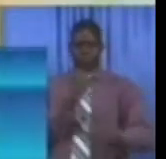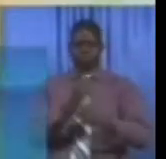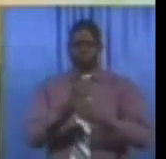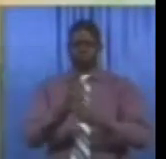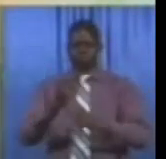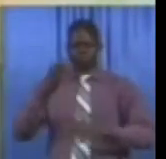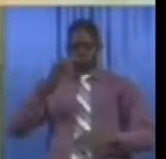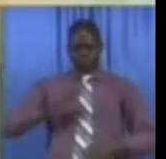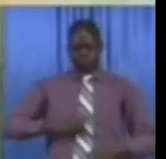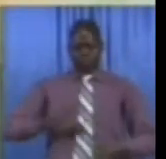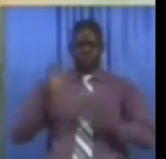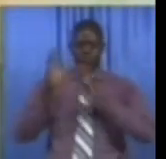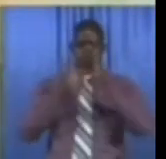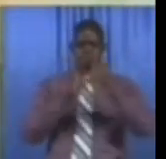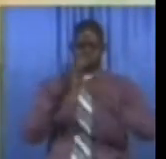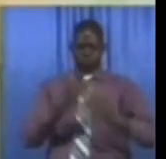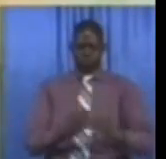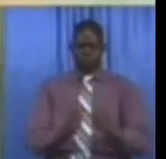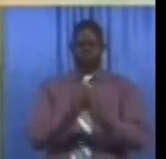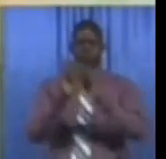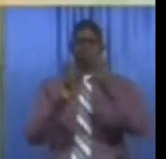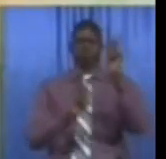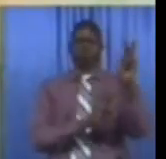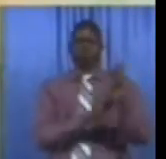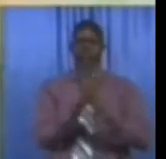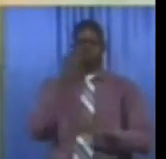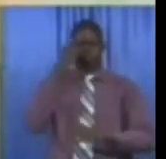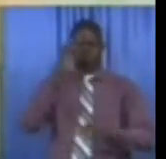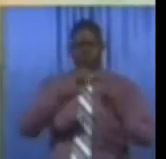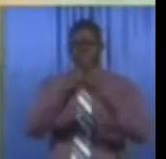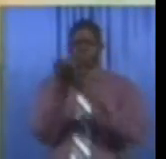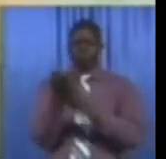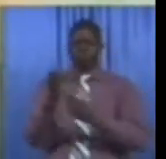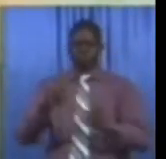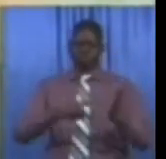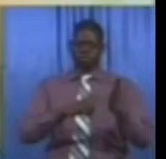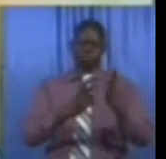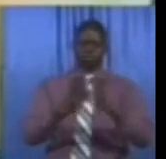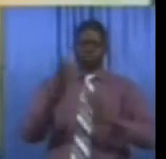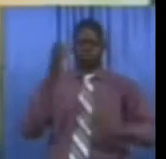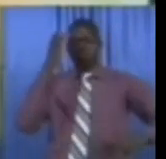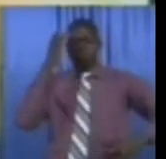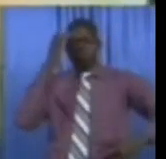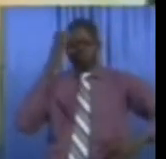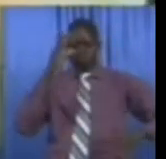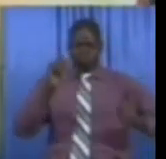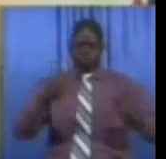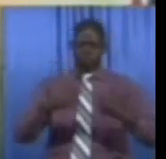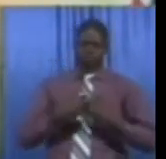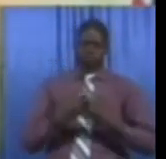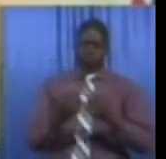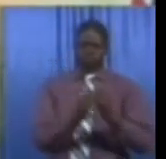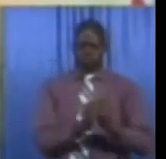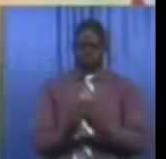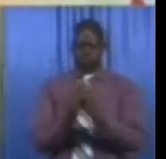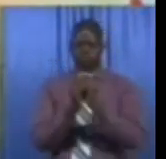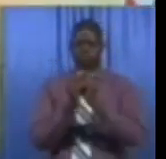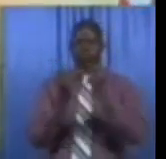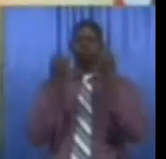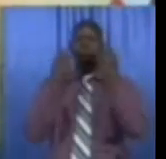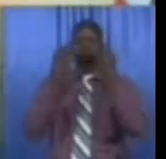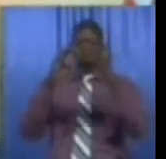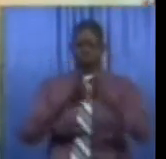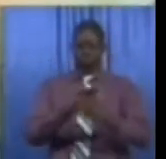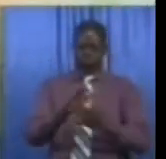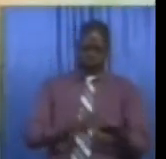communication de proximité avec les populations pour éviter qu'elles tombent malades parce qu'elles auront eu un ensemble d'informations sur l'hygiène,